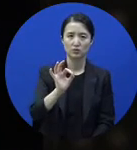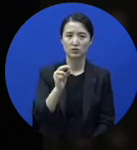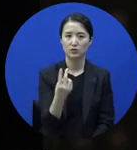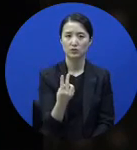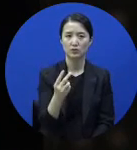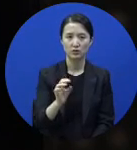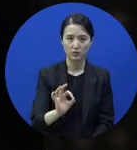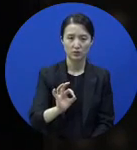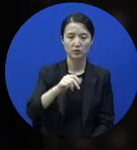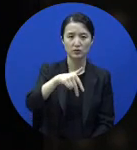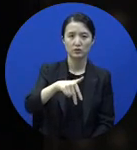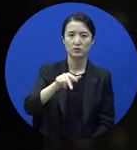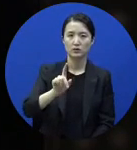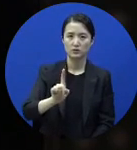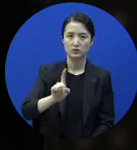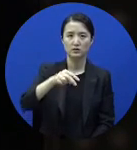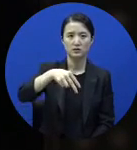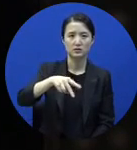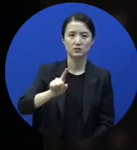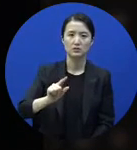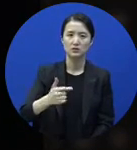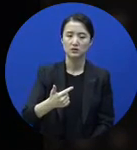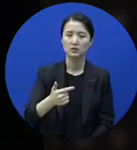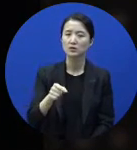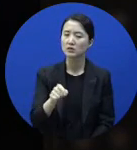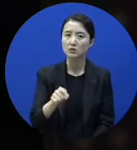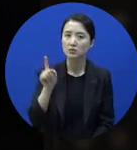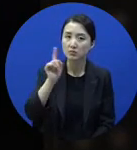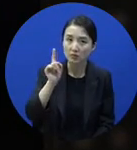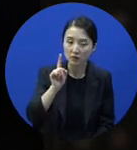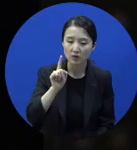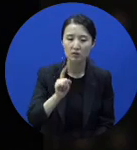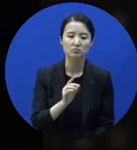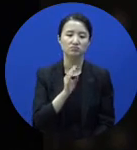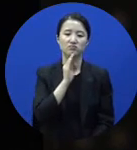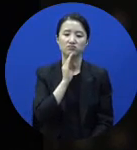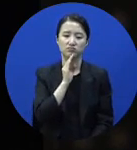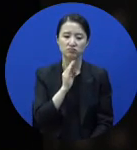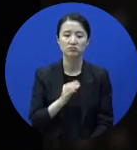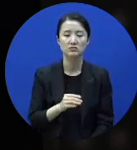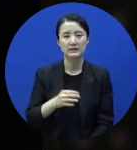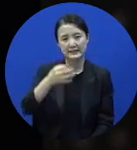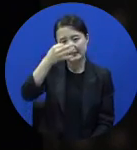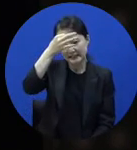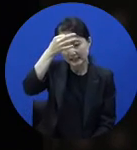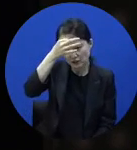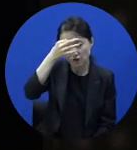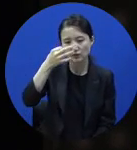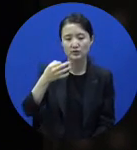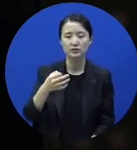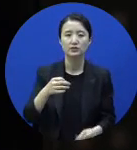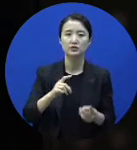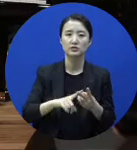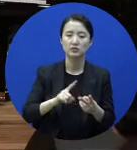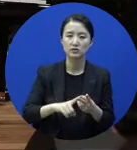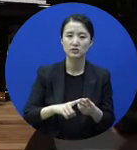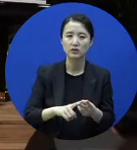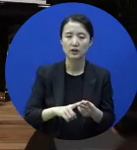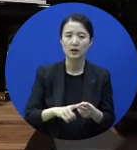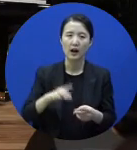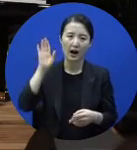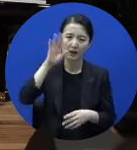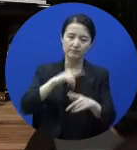공부하고 변화할 수 있는 어떤 그 역할, 그런 어떤 생산성 있는 역할을 가져야 되는 거고요. 두 번째는 건강해야죠. 건강하면